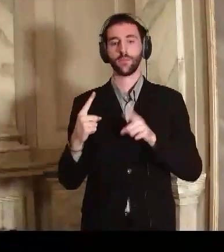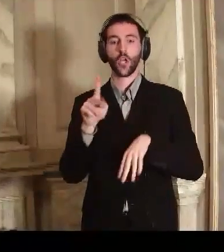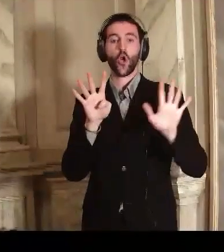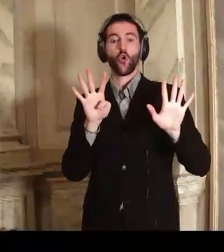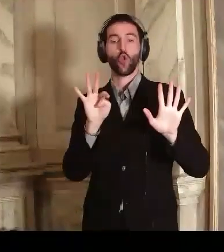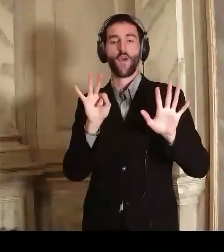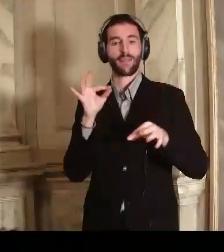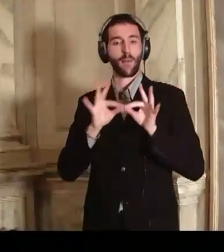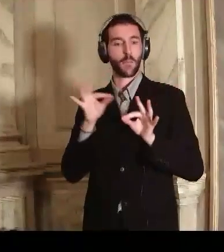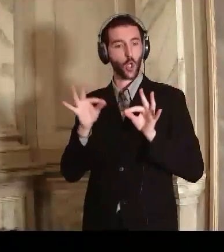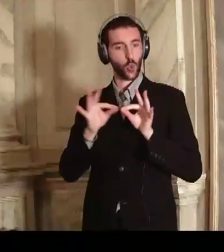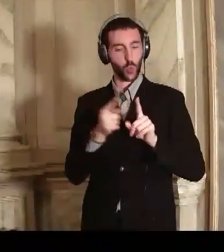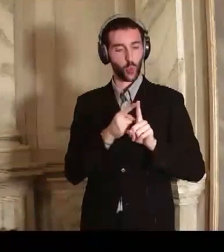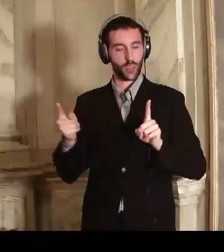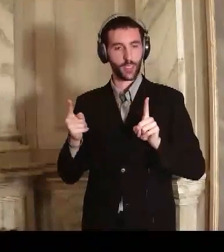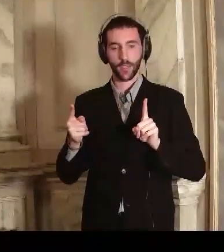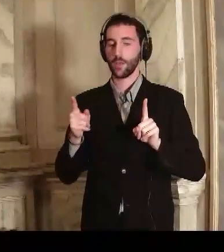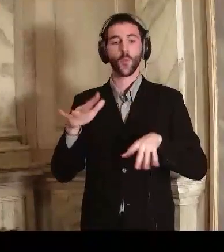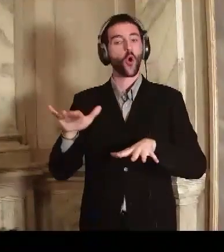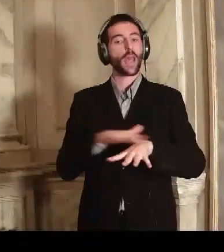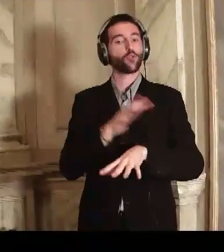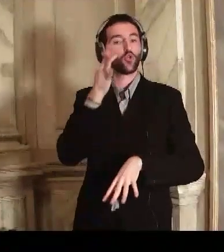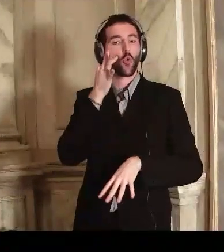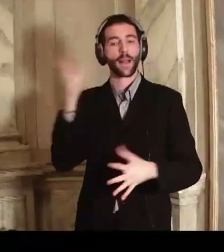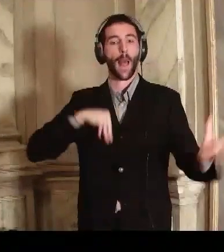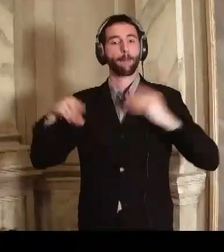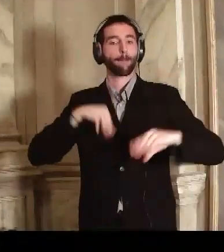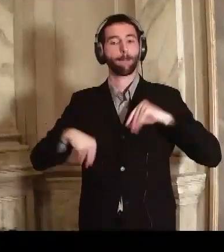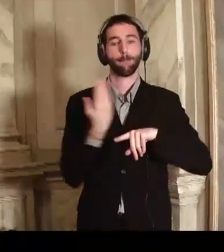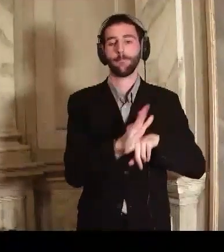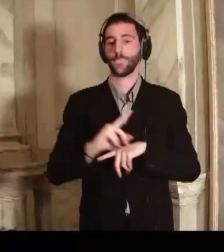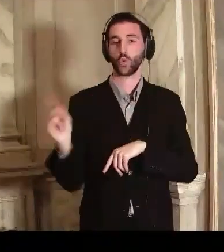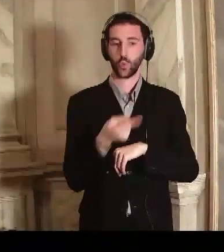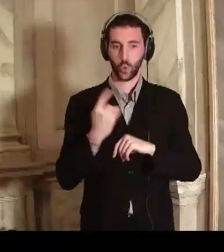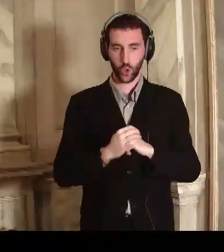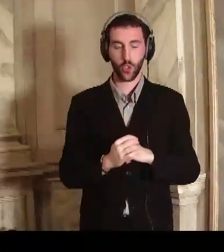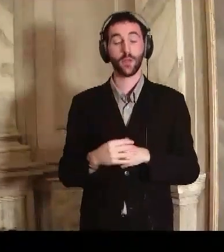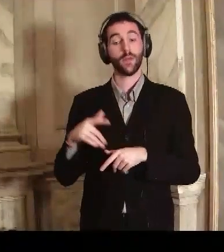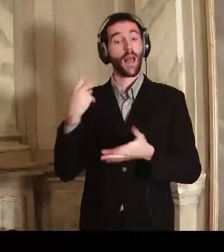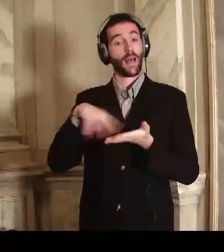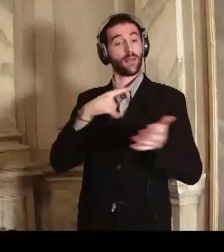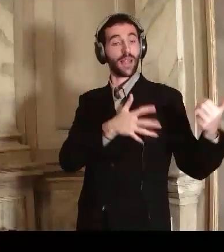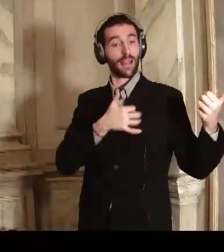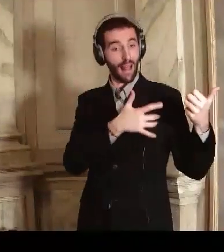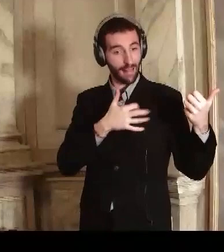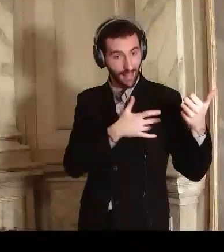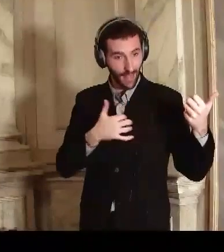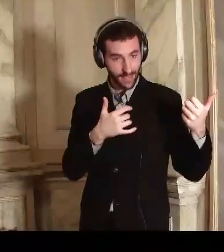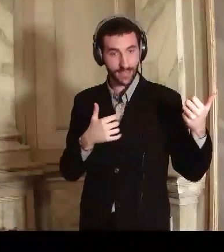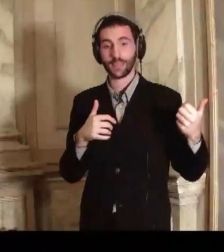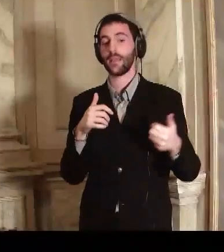che incarnerà ogni singola emozione umana, mettendo insieme il musicista tradizionale irlandese Cormac Bagley, virtuoso